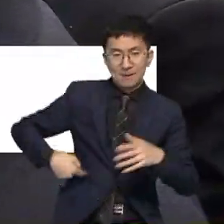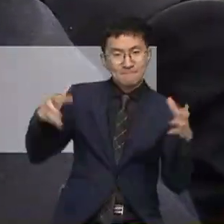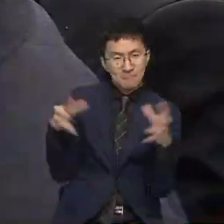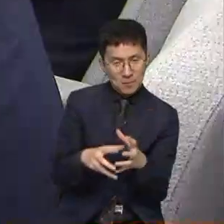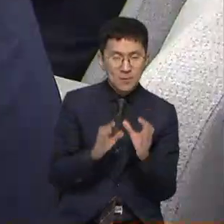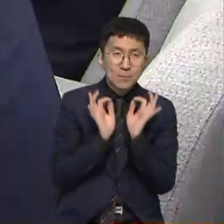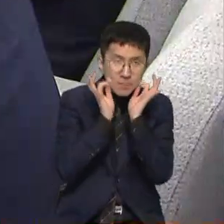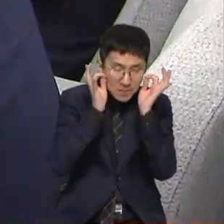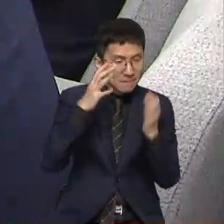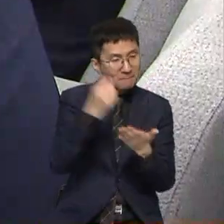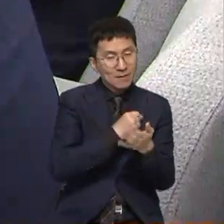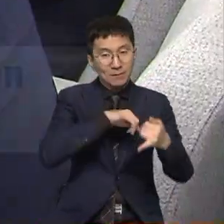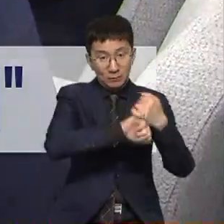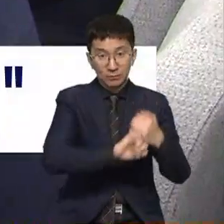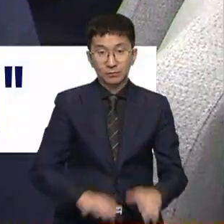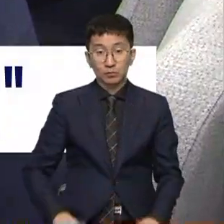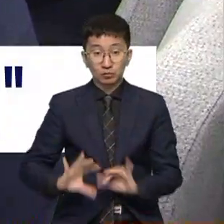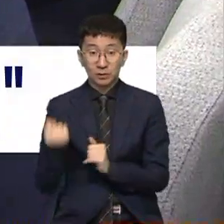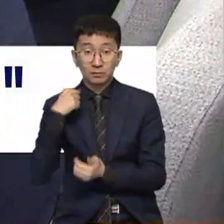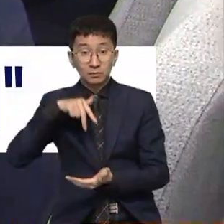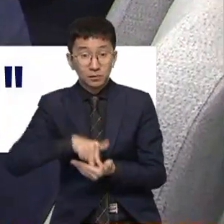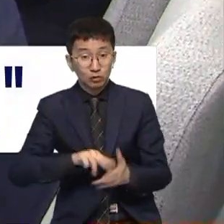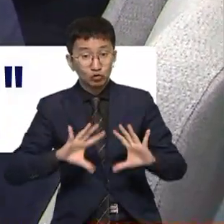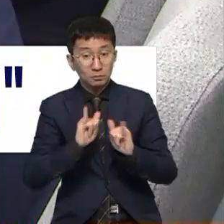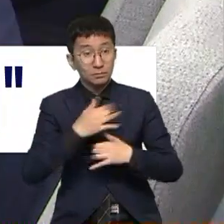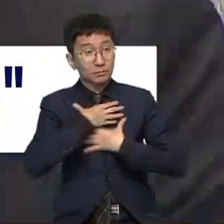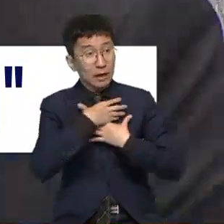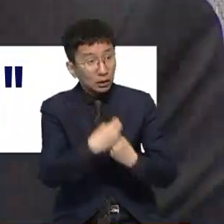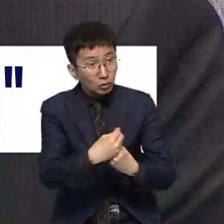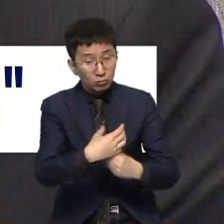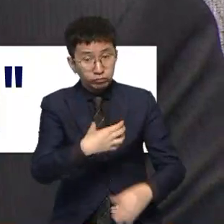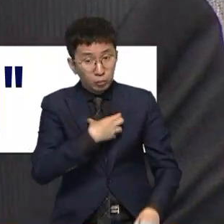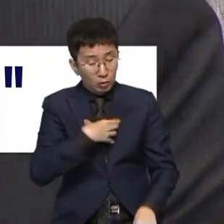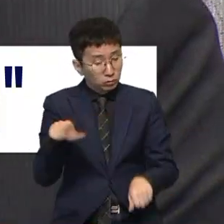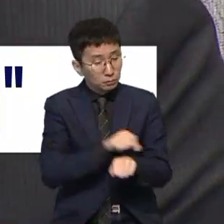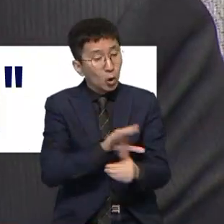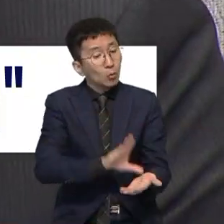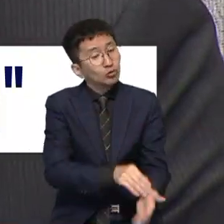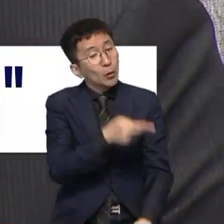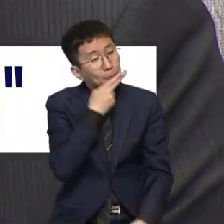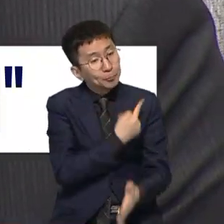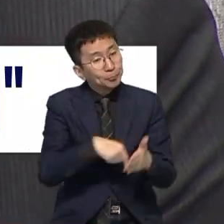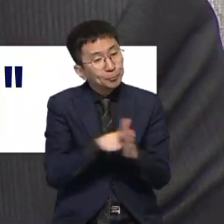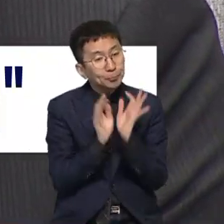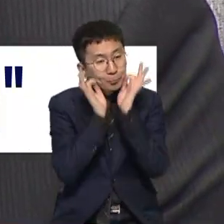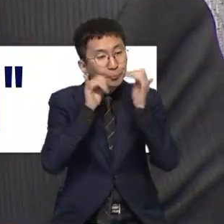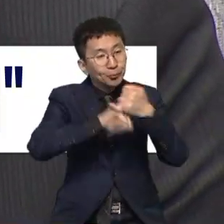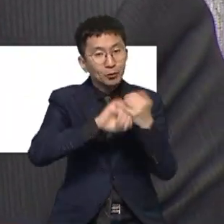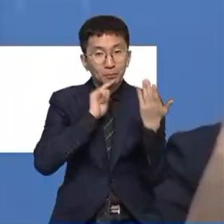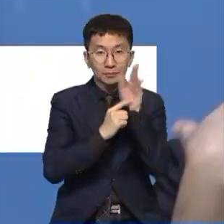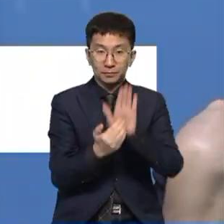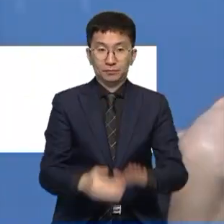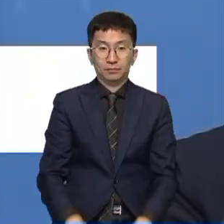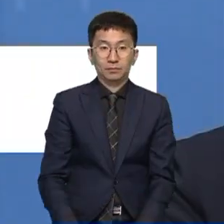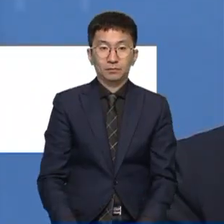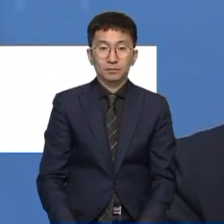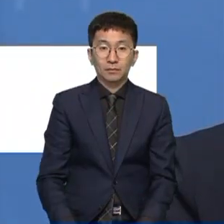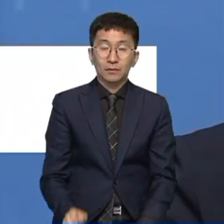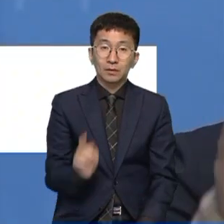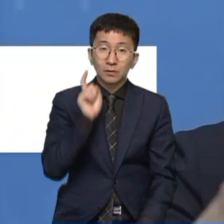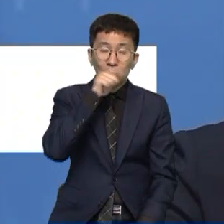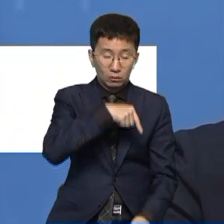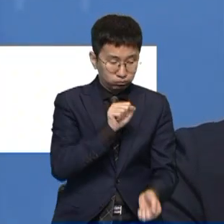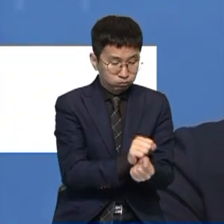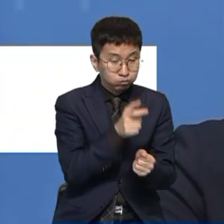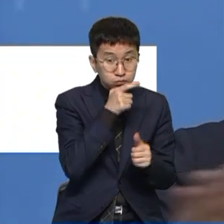관철해냅시다. 국민의힘은 국민 안전과 건강에 해를 끼치지 않도록 대비하겠다고 밝혔습니다. 오염수 방류가